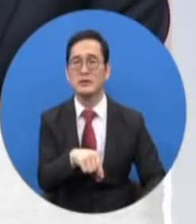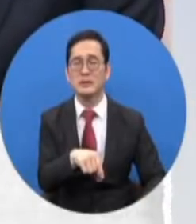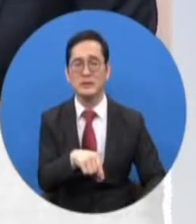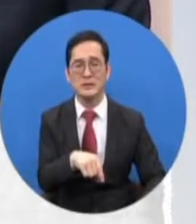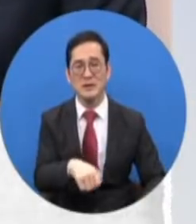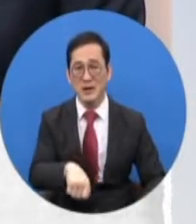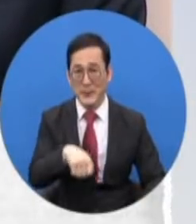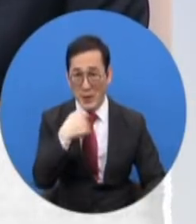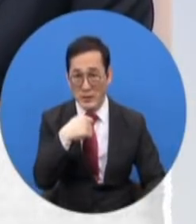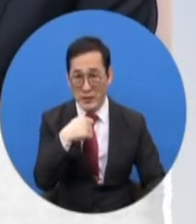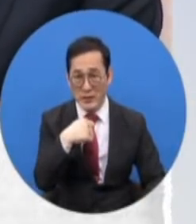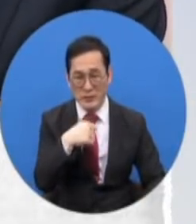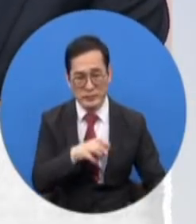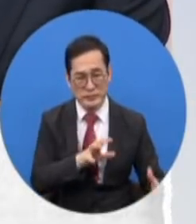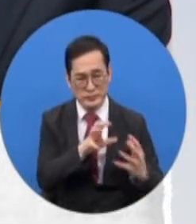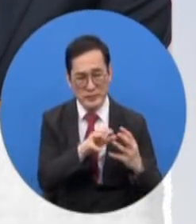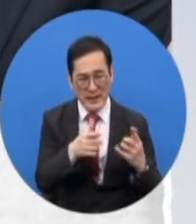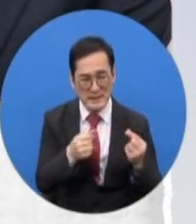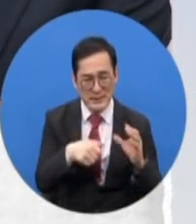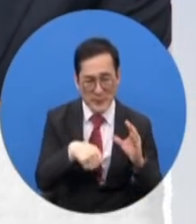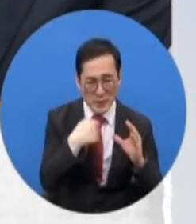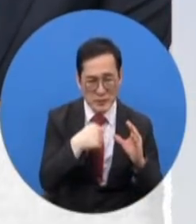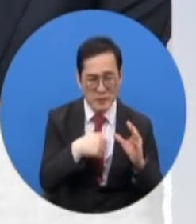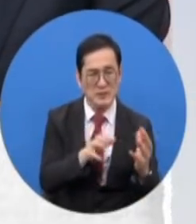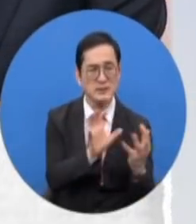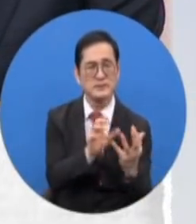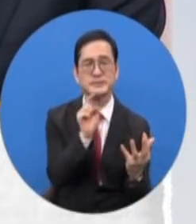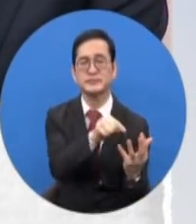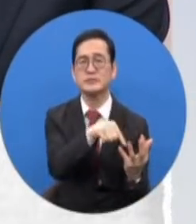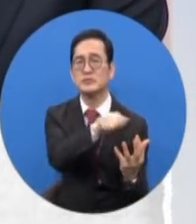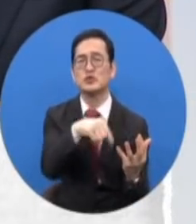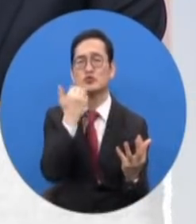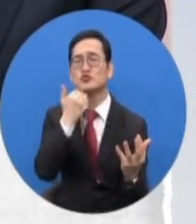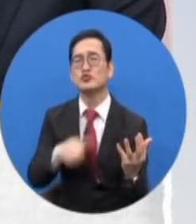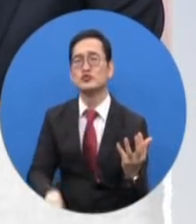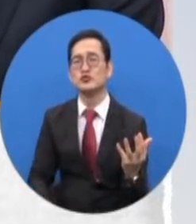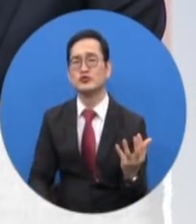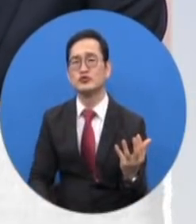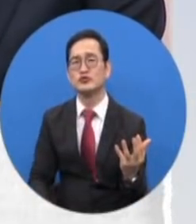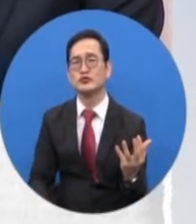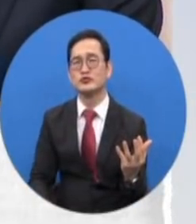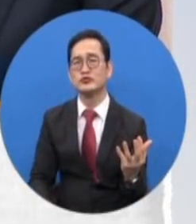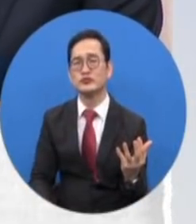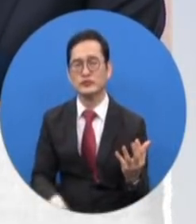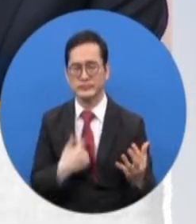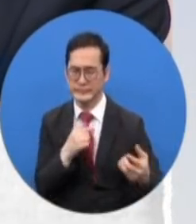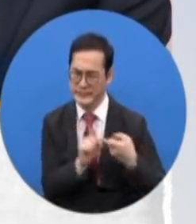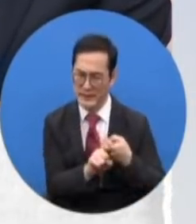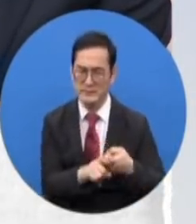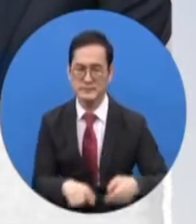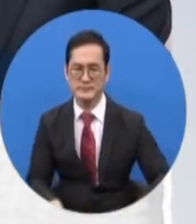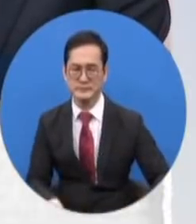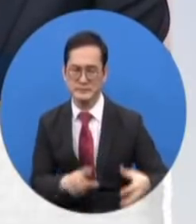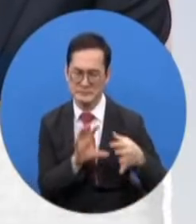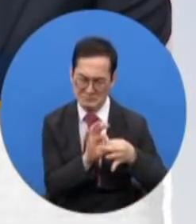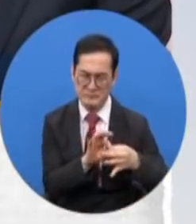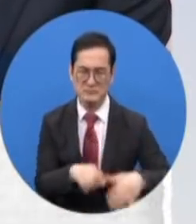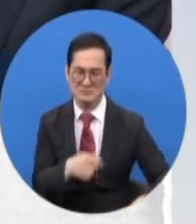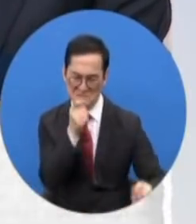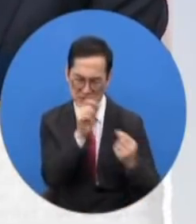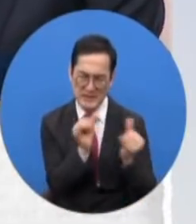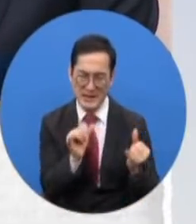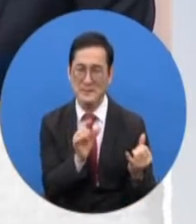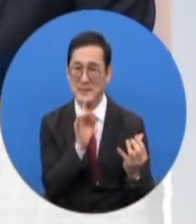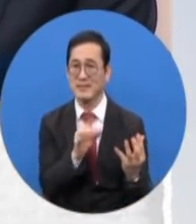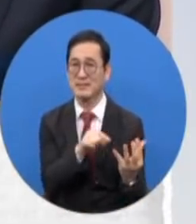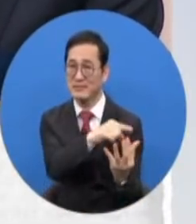얼마나 의미가 있겠습니까? 중요한 건 결국은 예. 나와 생각에 다른 상대 진영, 상대 편, 야당, 그리고 내